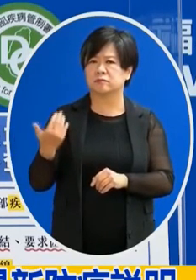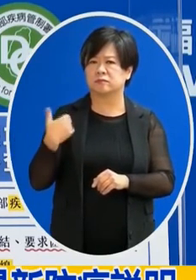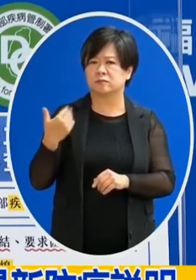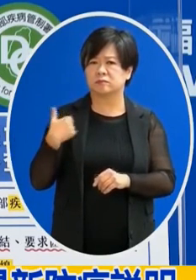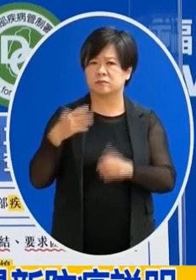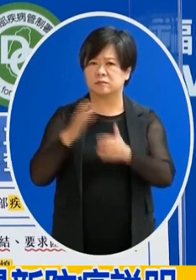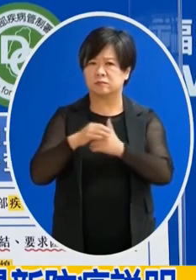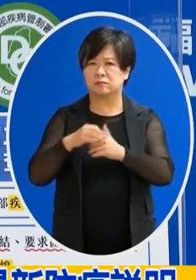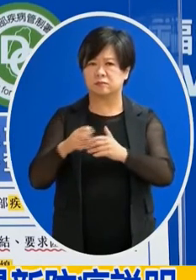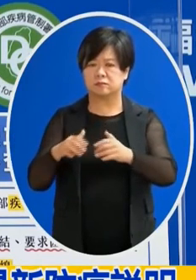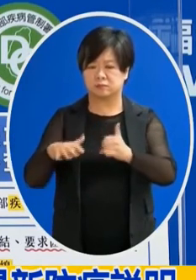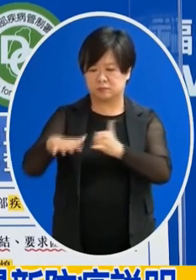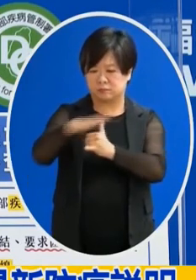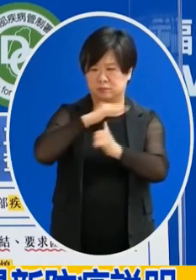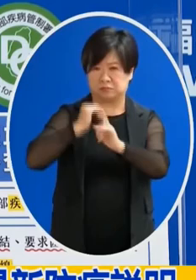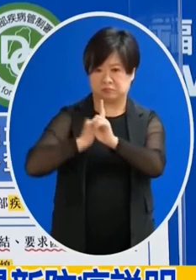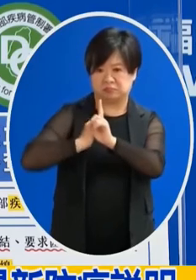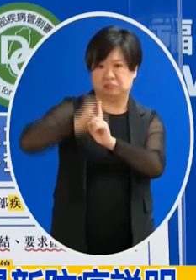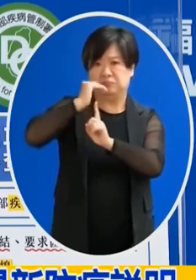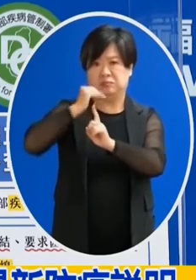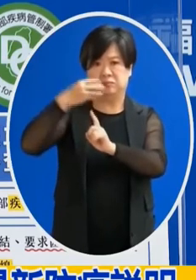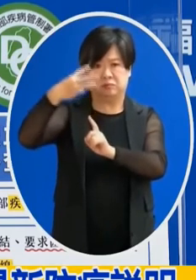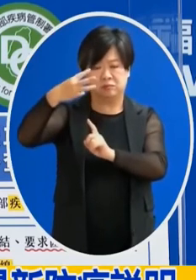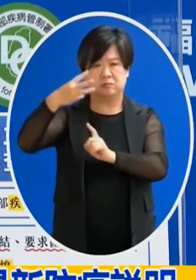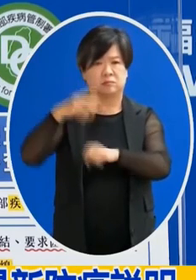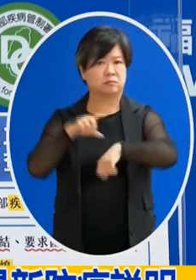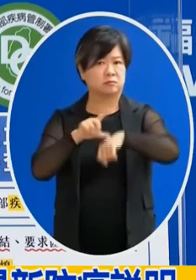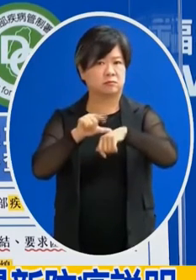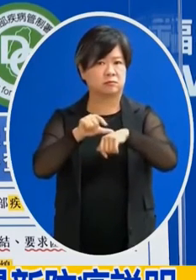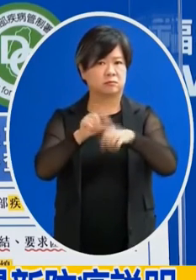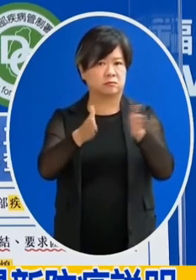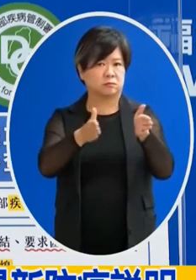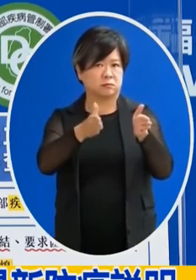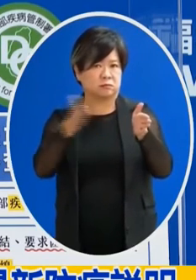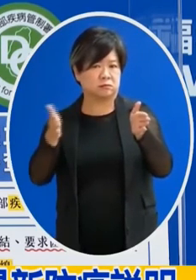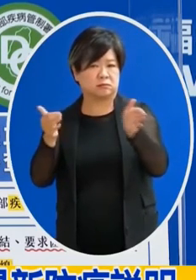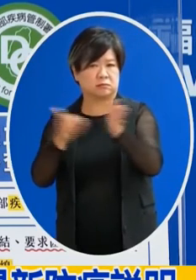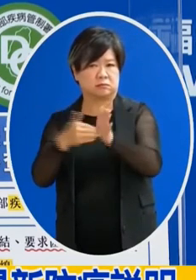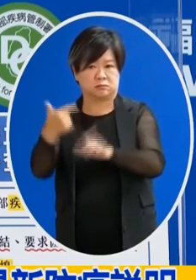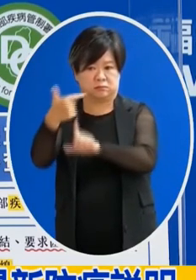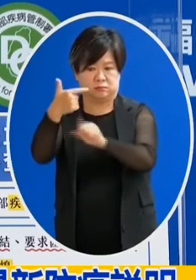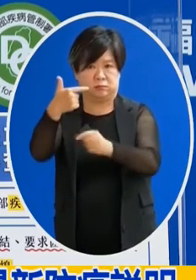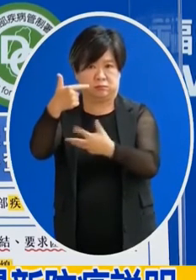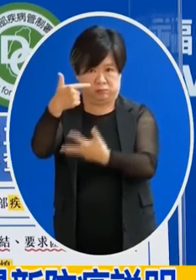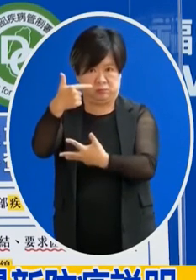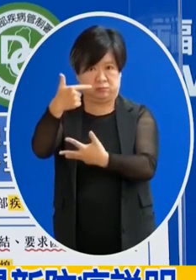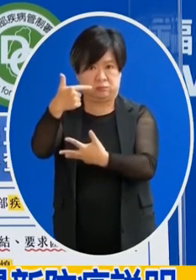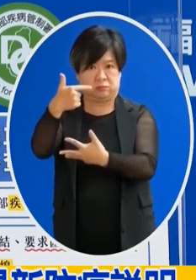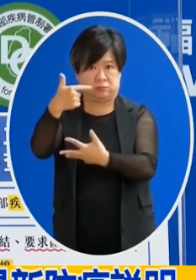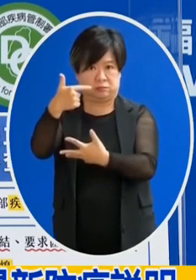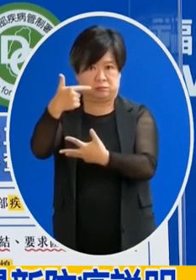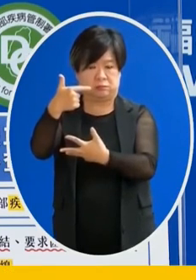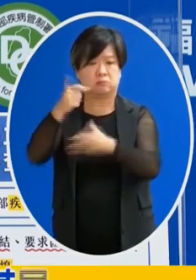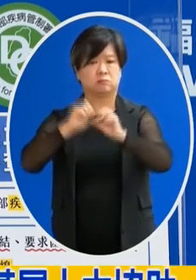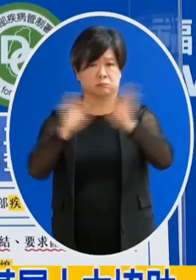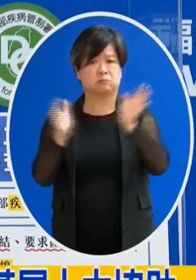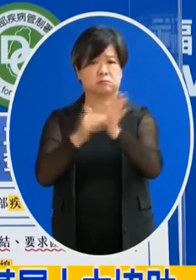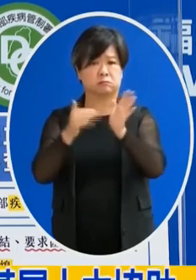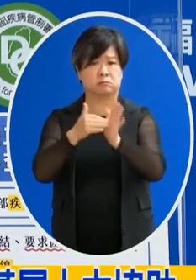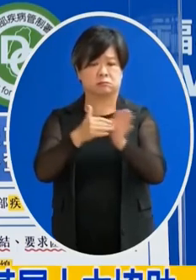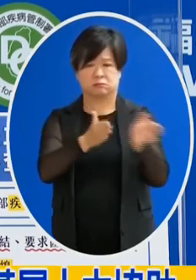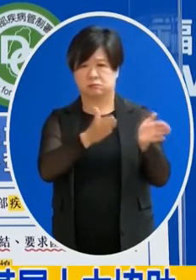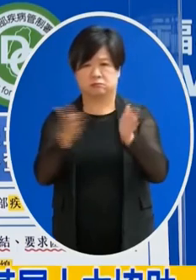候，同步将这个时间是延长到6月8号，是延长到